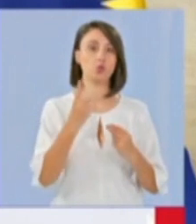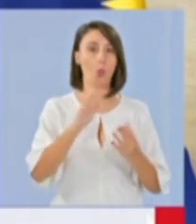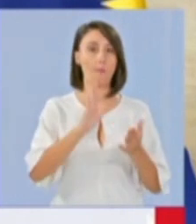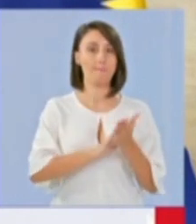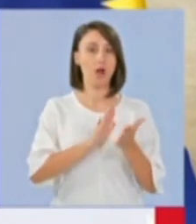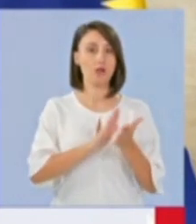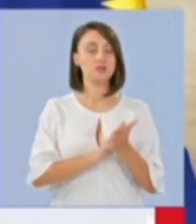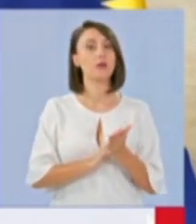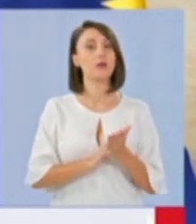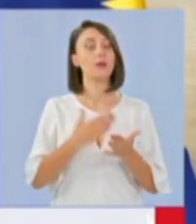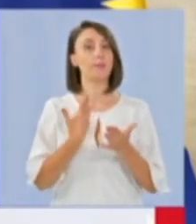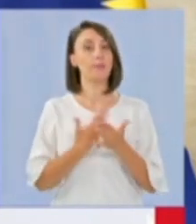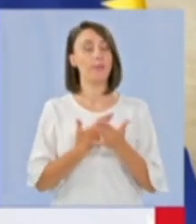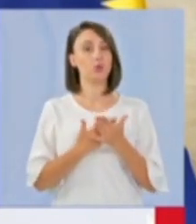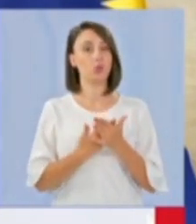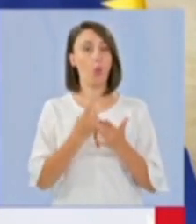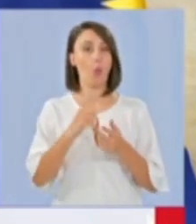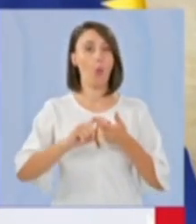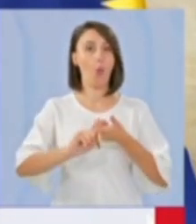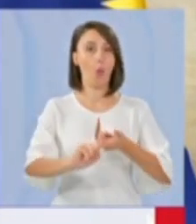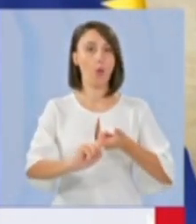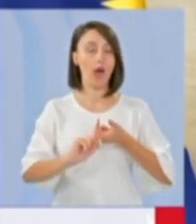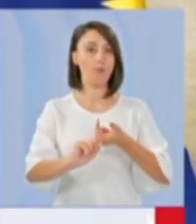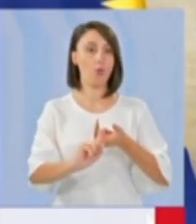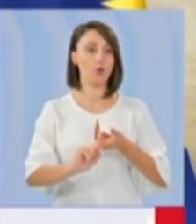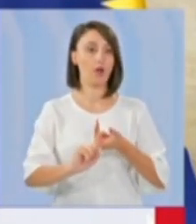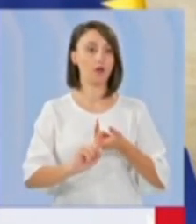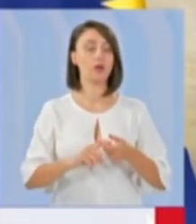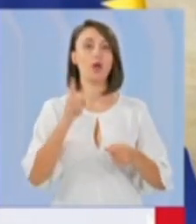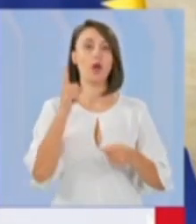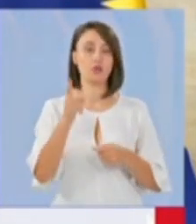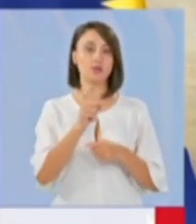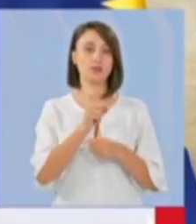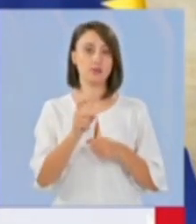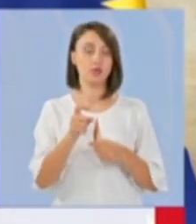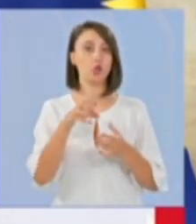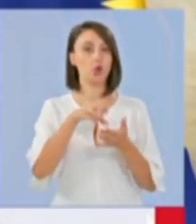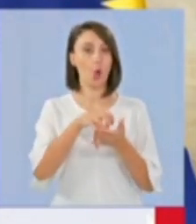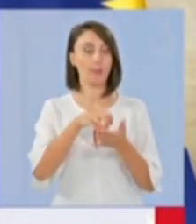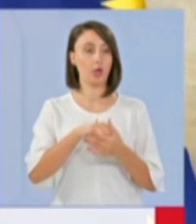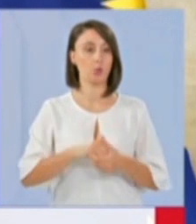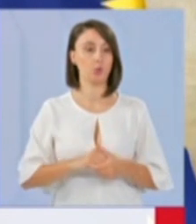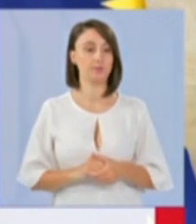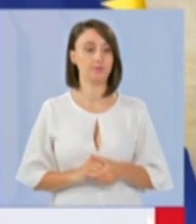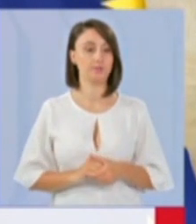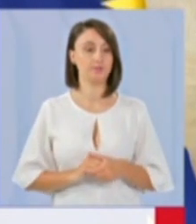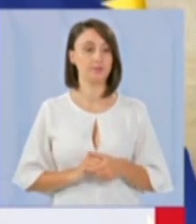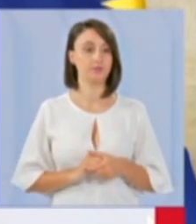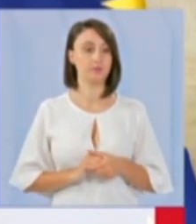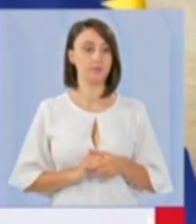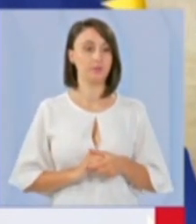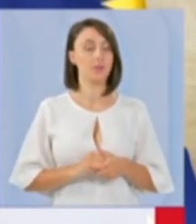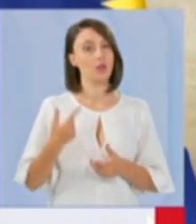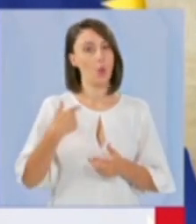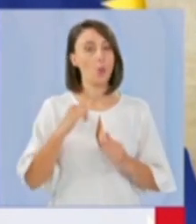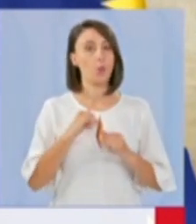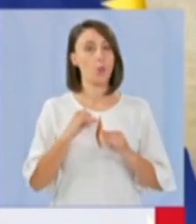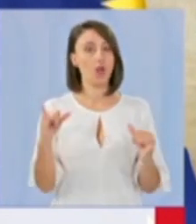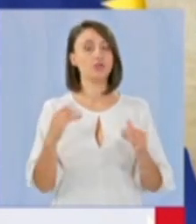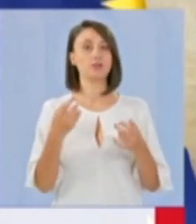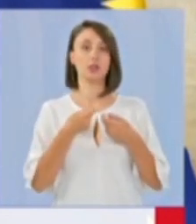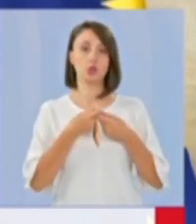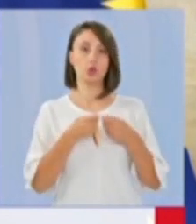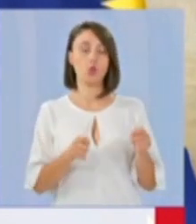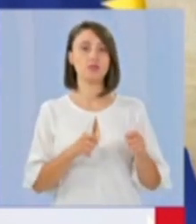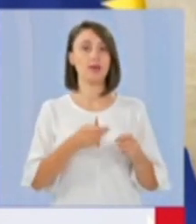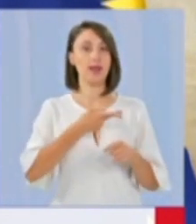bază solidă pentru o colaborare în acest domeniu. Voi încuraja pe